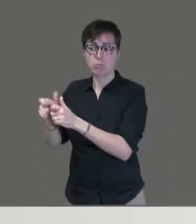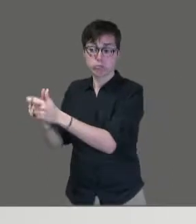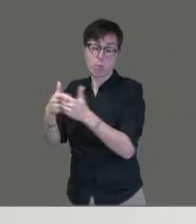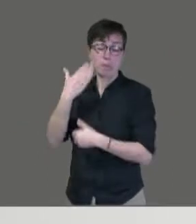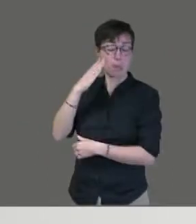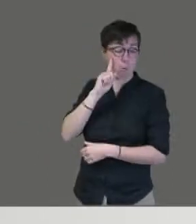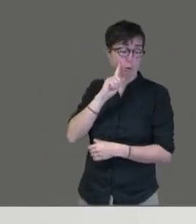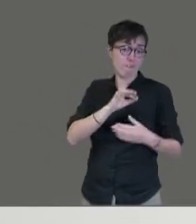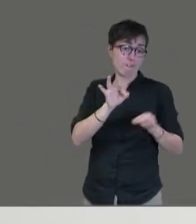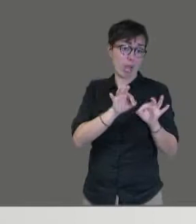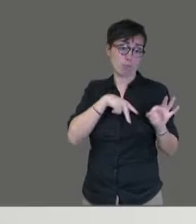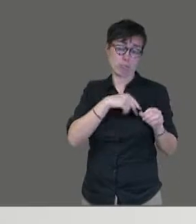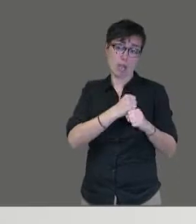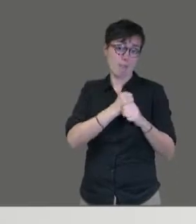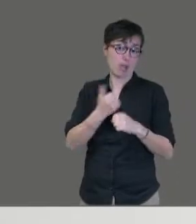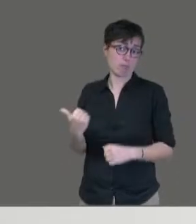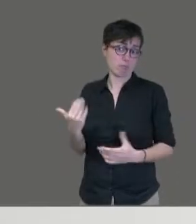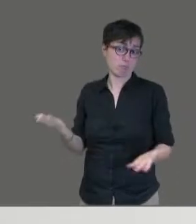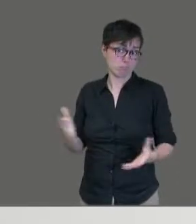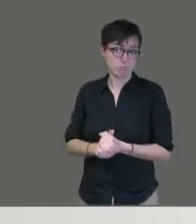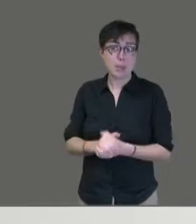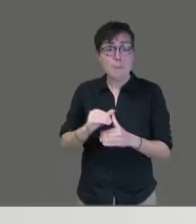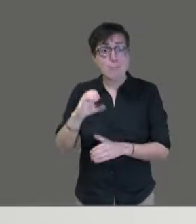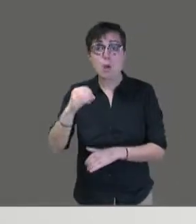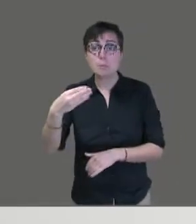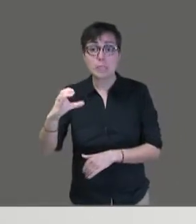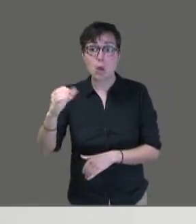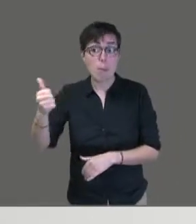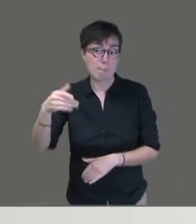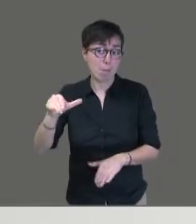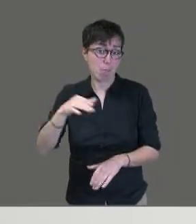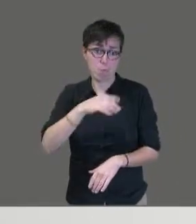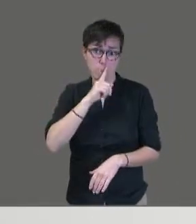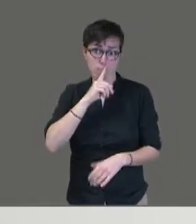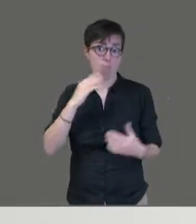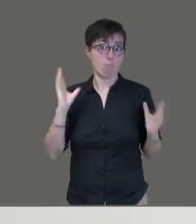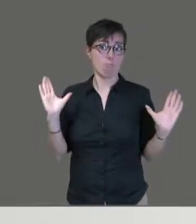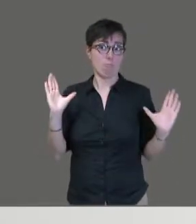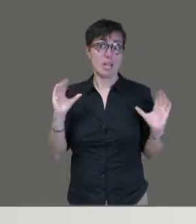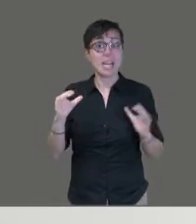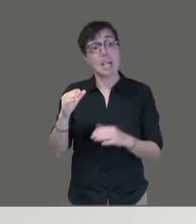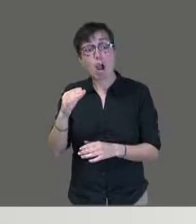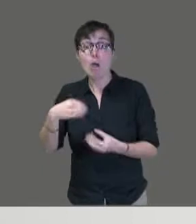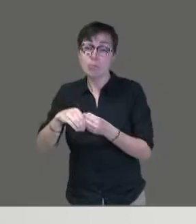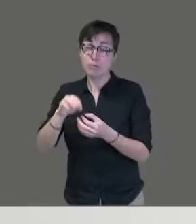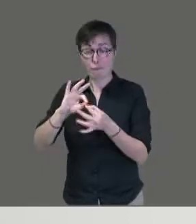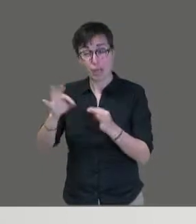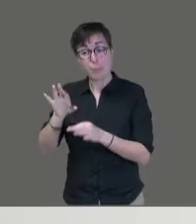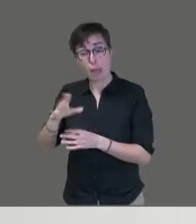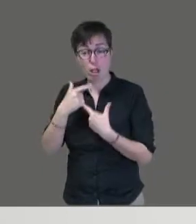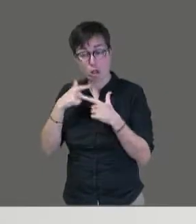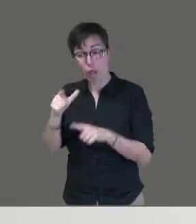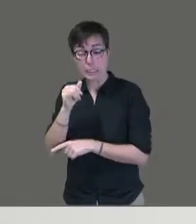travaille. Bonne chance. Même l'OMC n'a rien à dire. La grande distribution, et en plus en italien, la